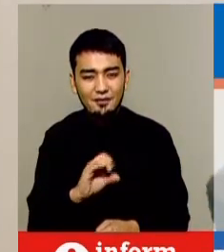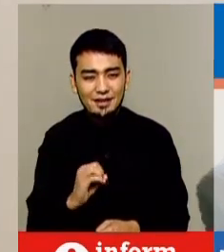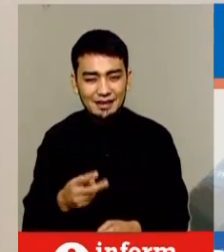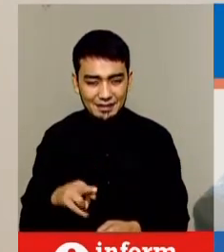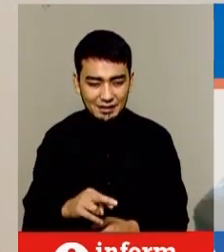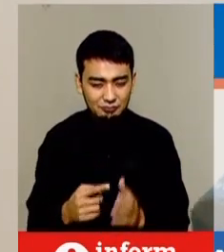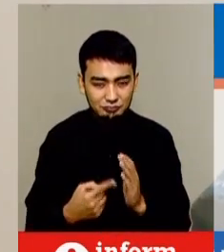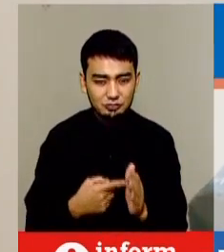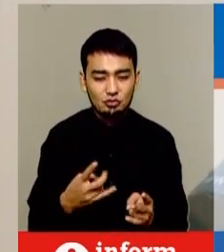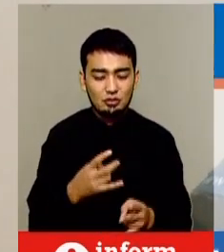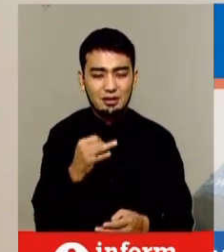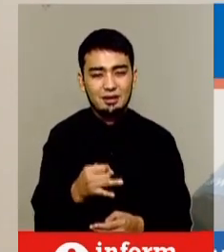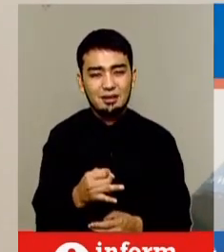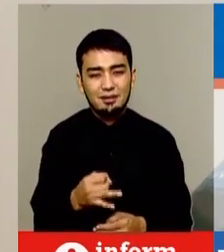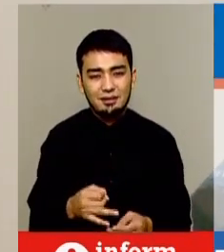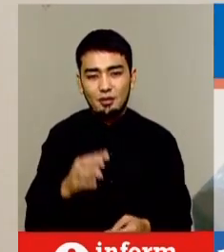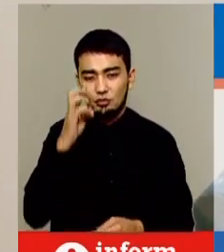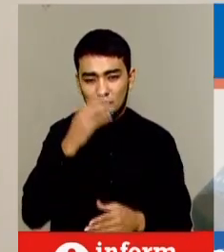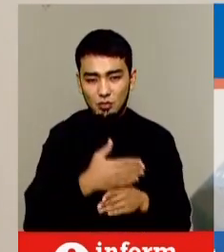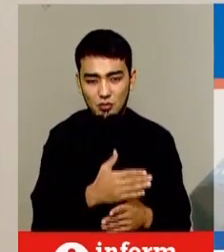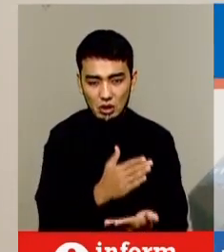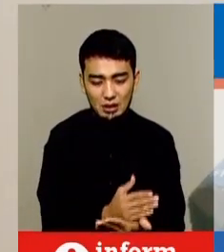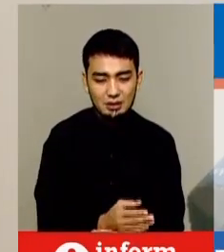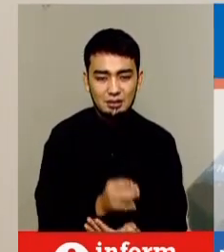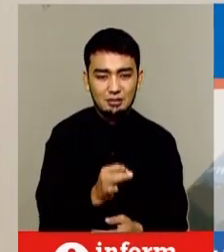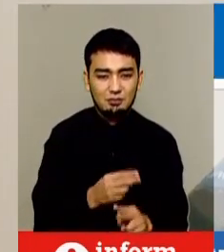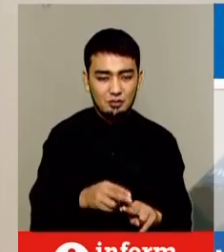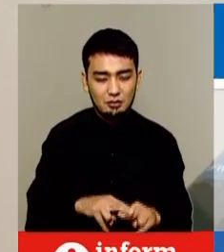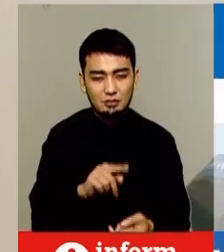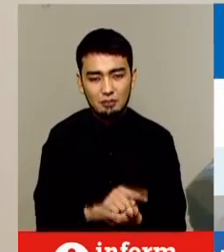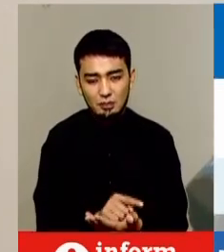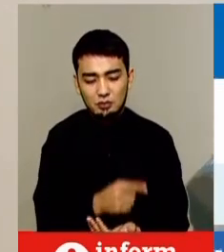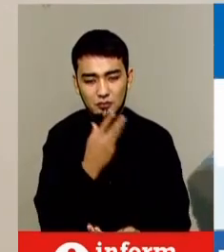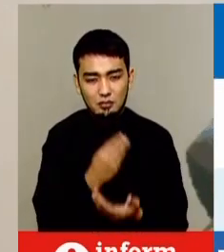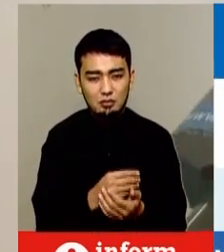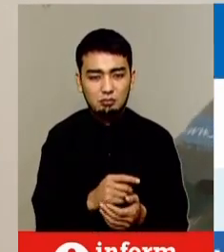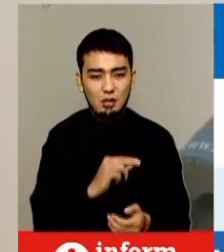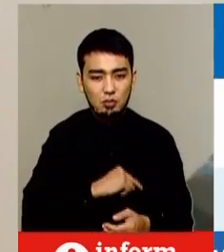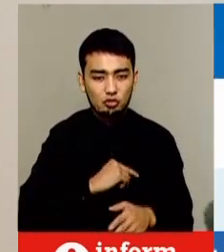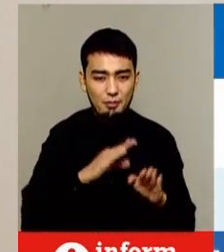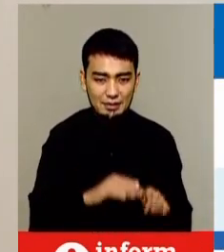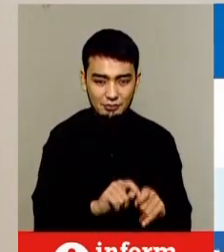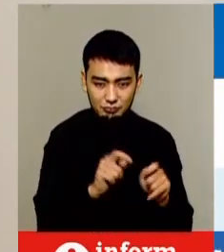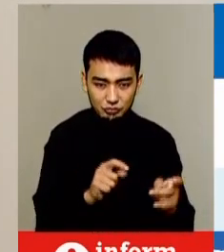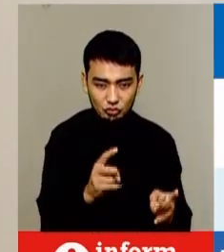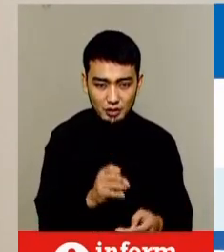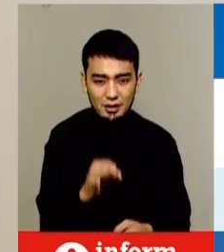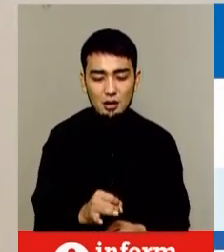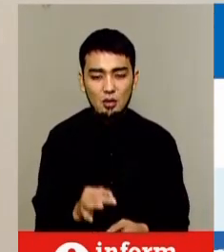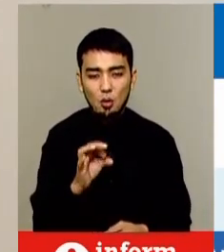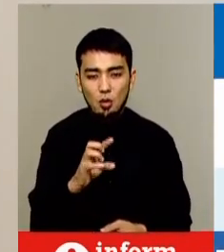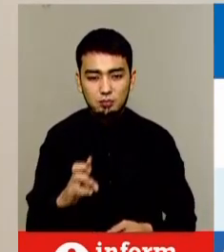Когда каждый инвестор приходит, они берут на себя обязательство от создания столько-то рабочих мест, значит, увеличить